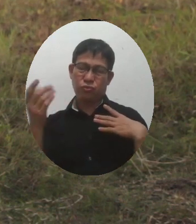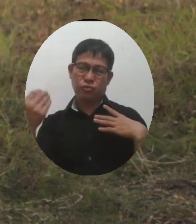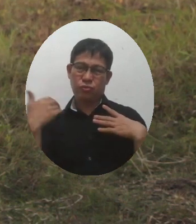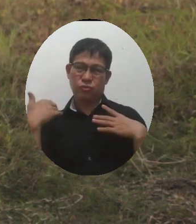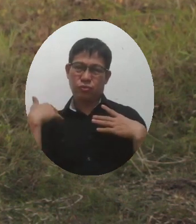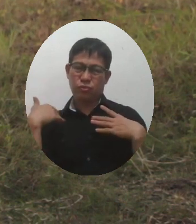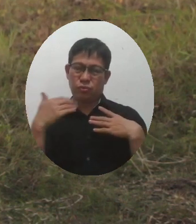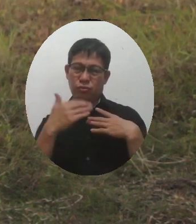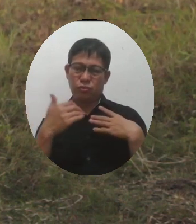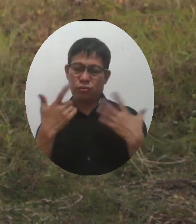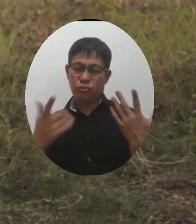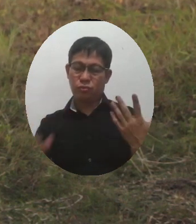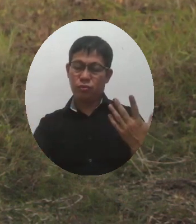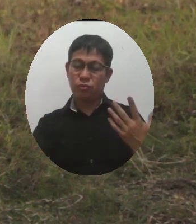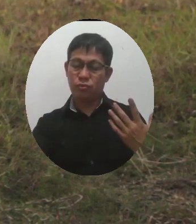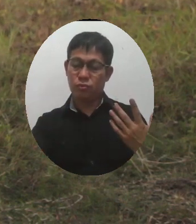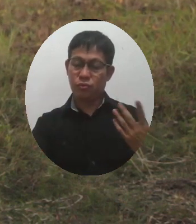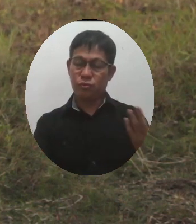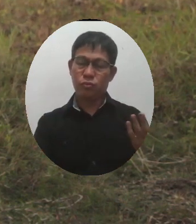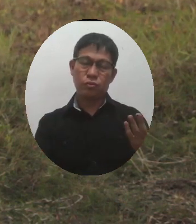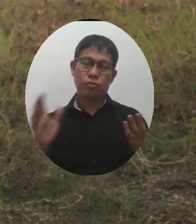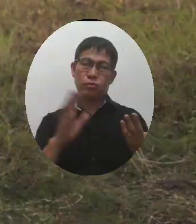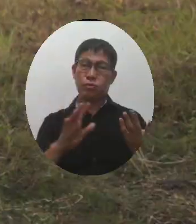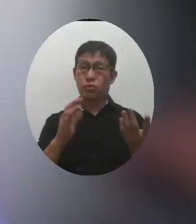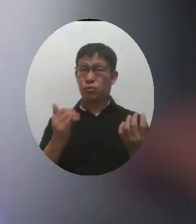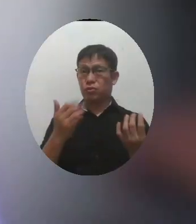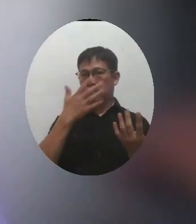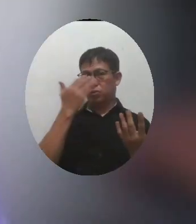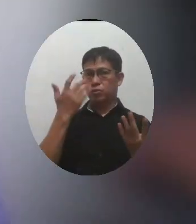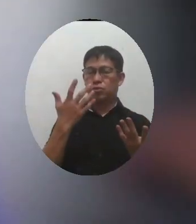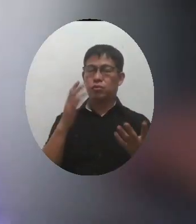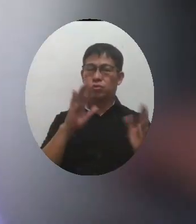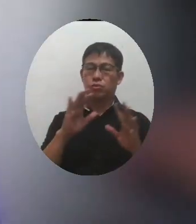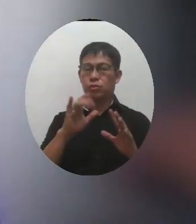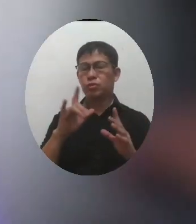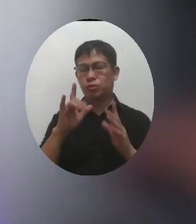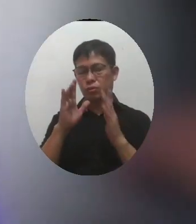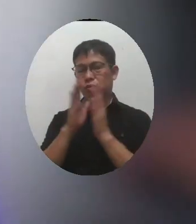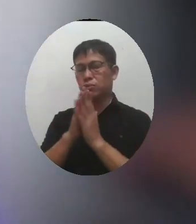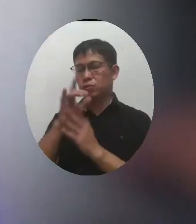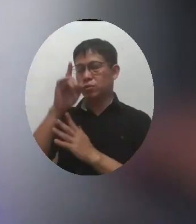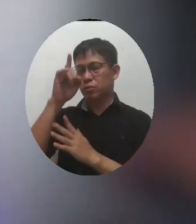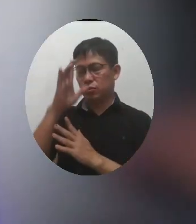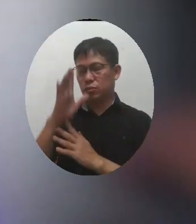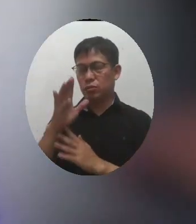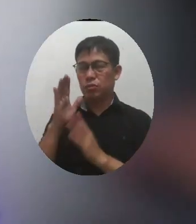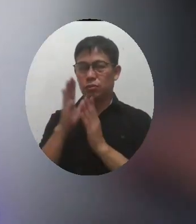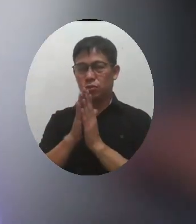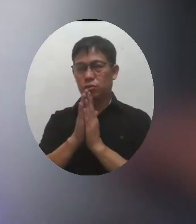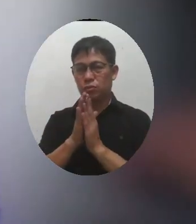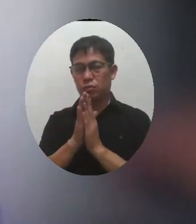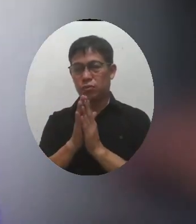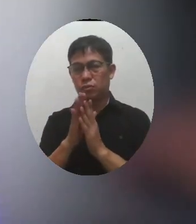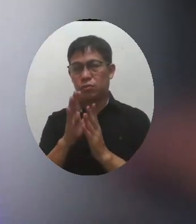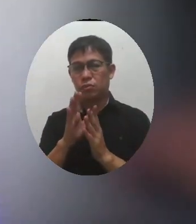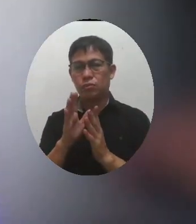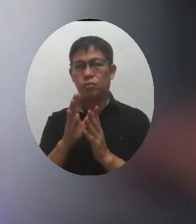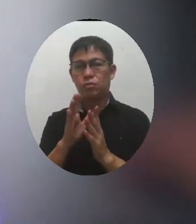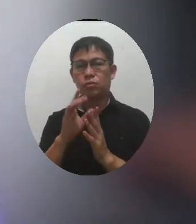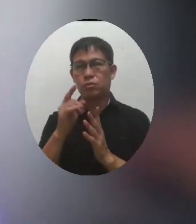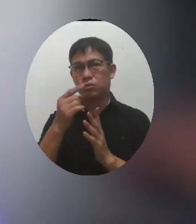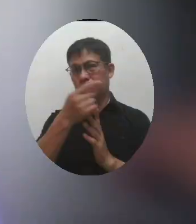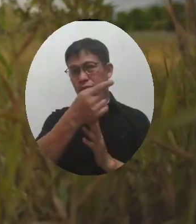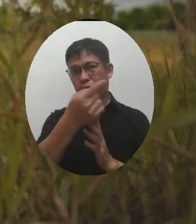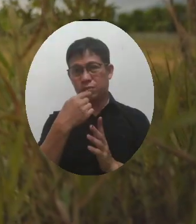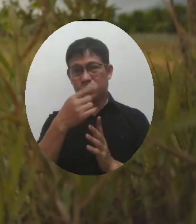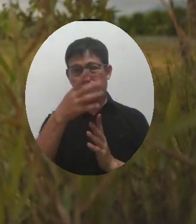po ako ng tawag hanggang ngayon, hindi pa po ako natatawagan. Para makalimot sa kanyang mga problema, Panginoon ang kanyang